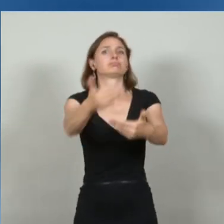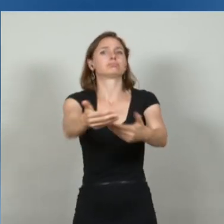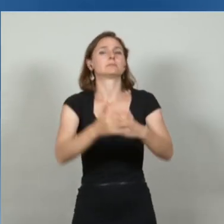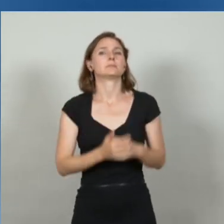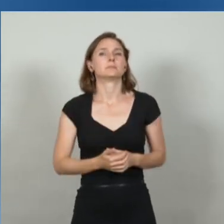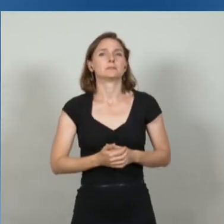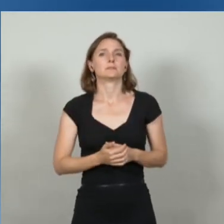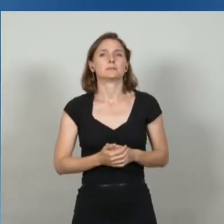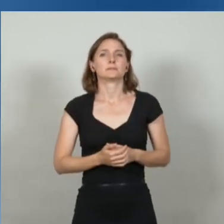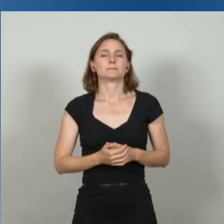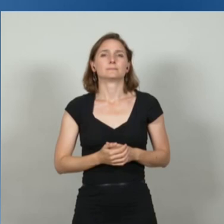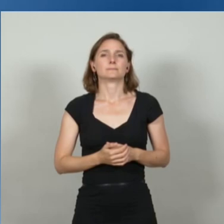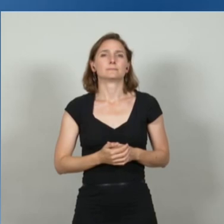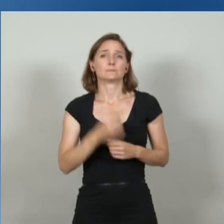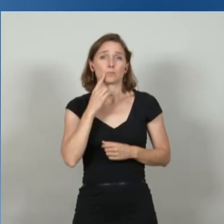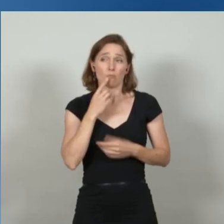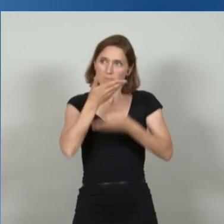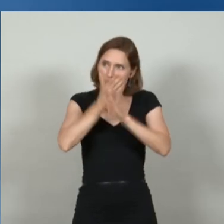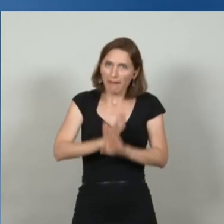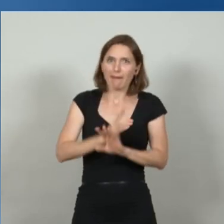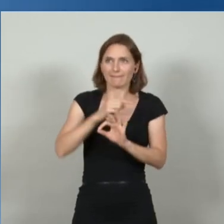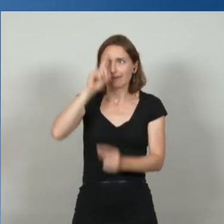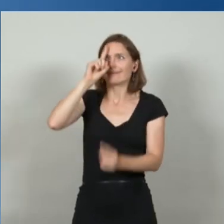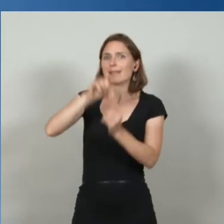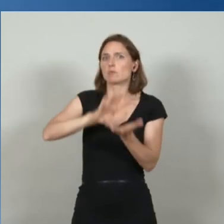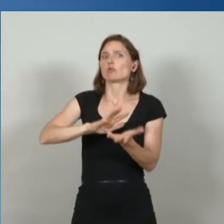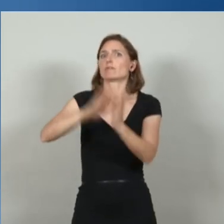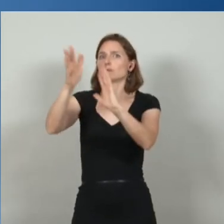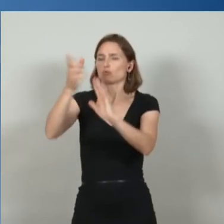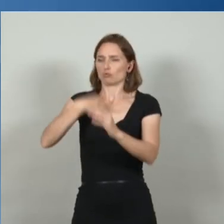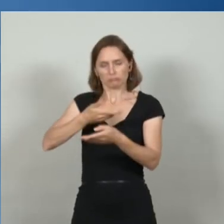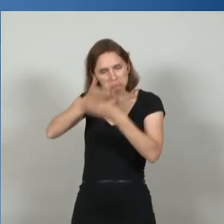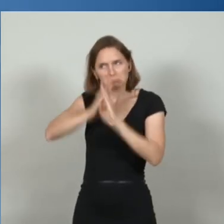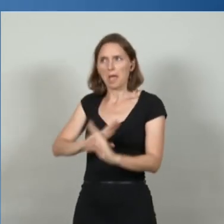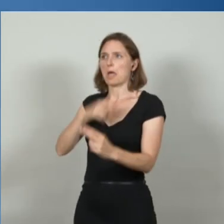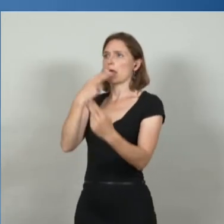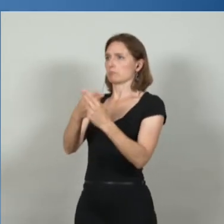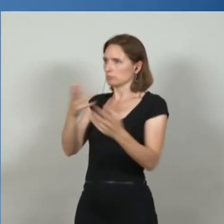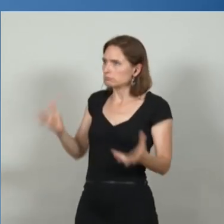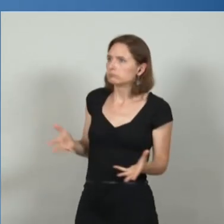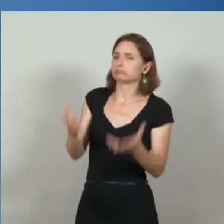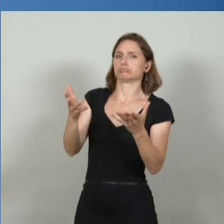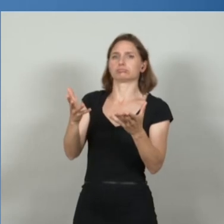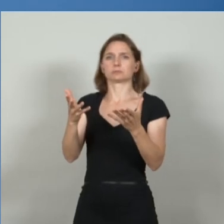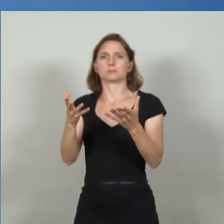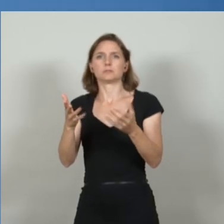demain en réponse sur les questions de transition qui nous impacte tous au quotidien merci beaucoup